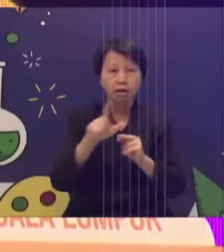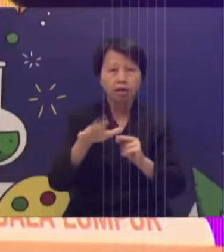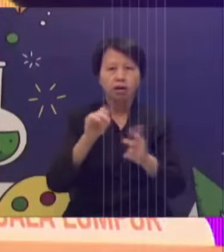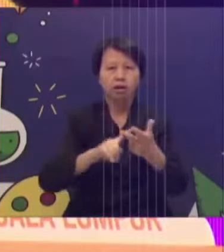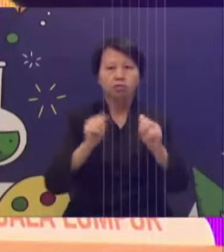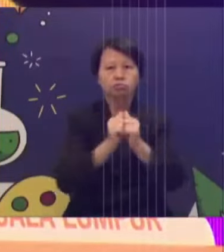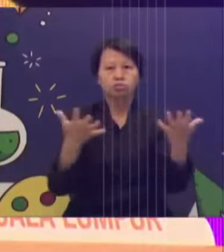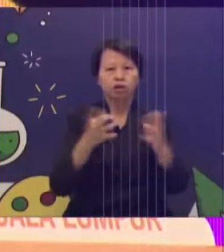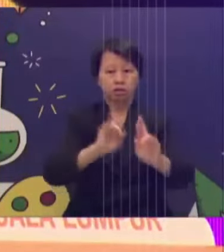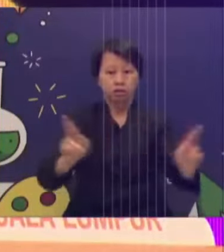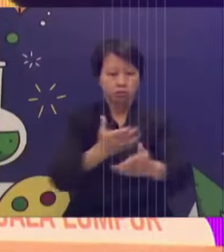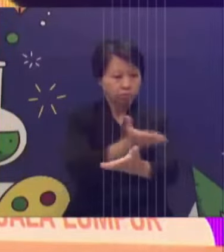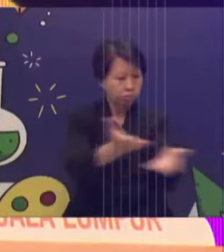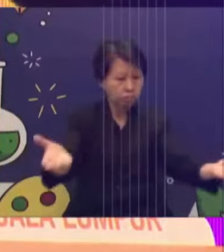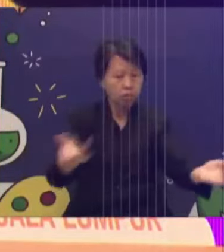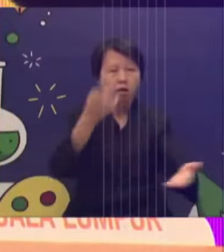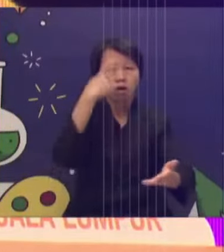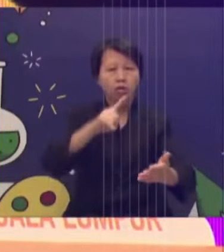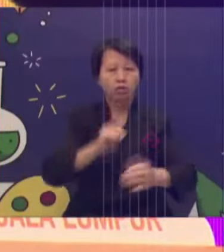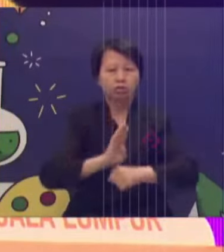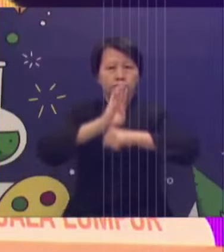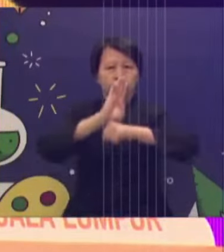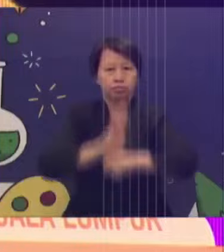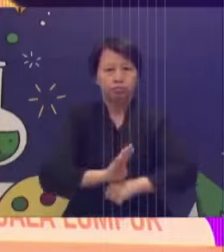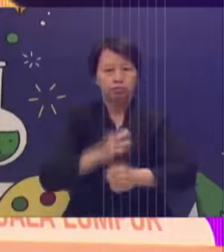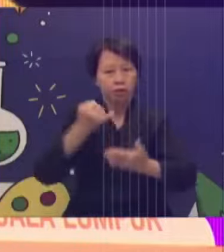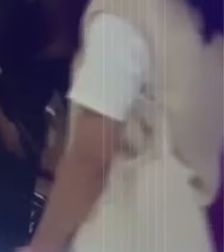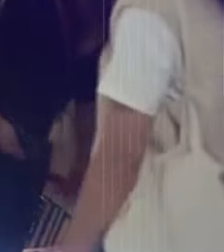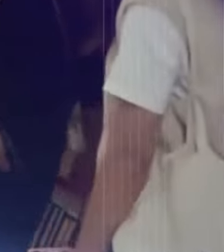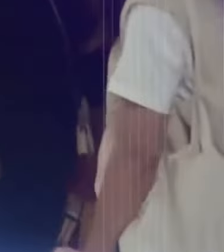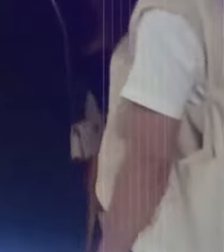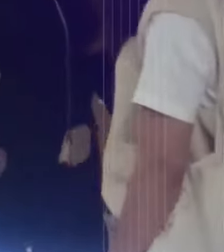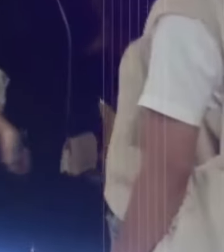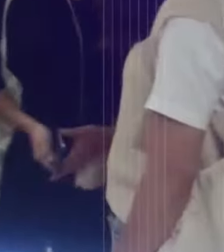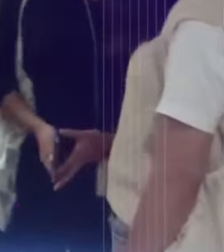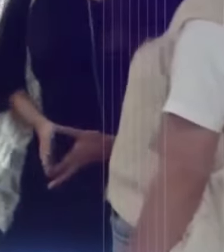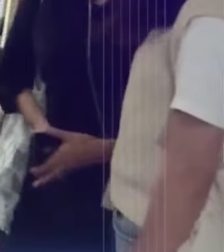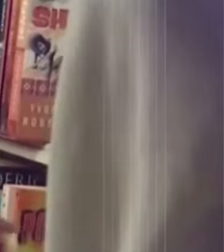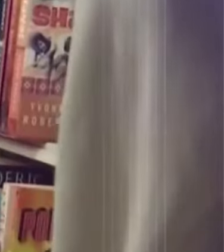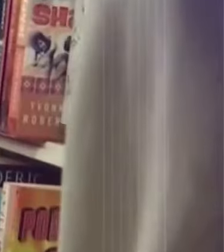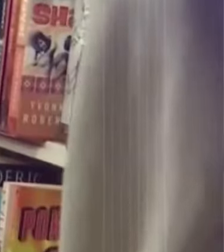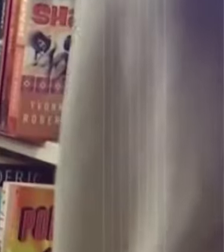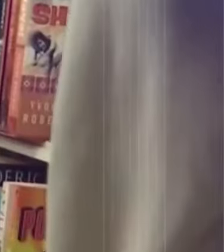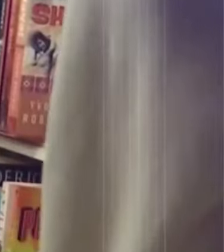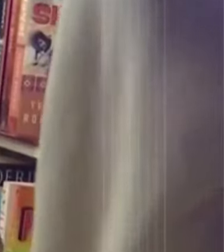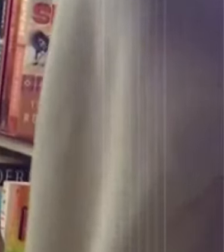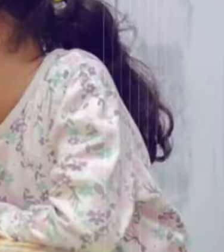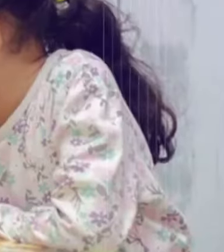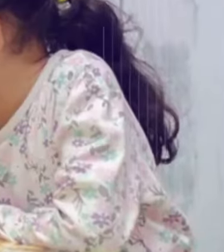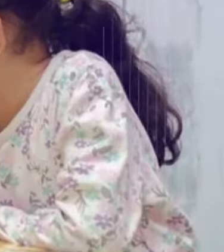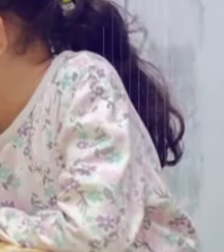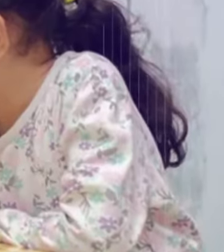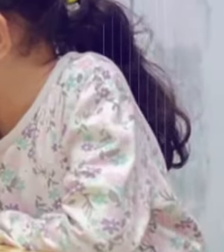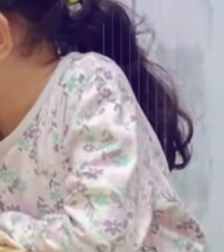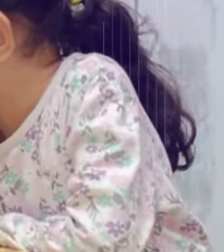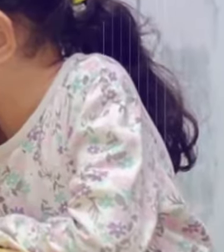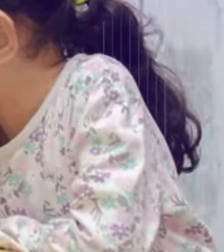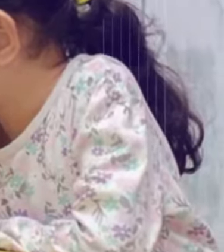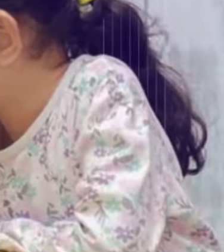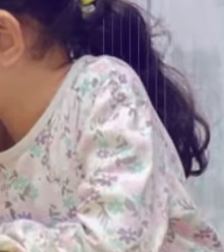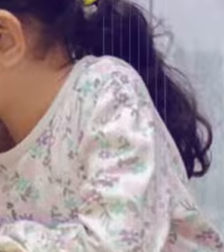kesediaan anak-anak untuk membudayakan ilmu melalui pembacaan yang meluas. Kalau mau jadi manusia dan